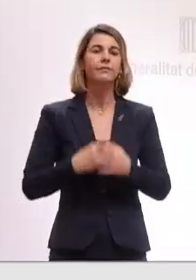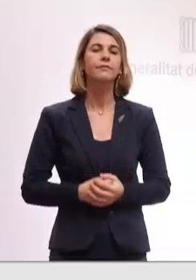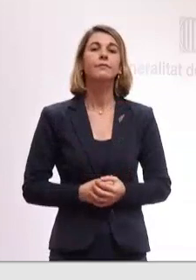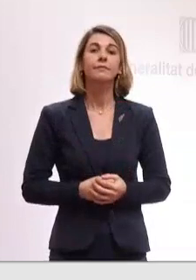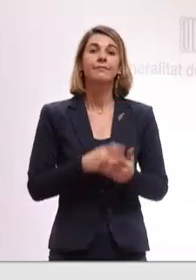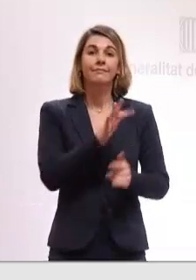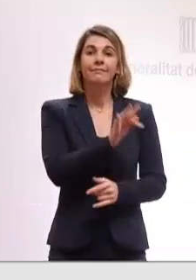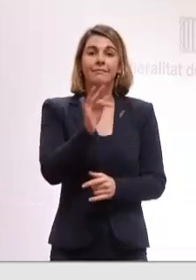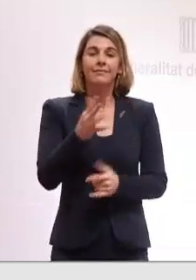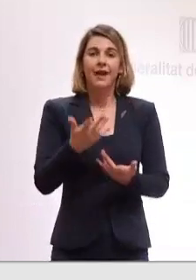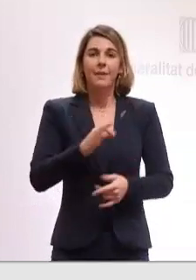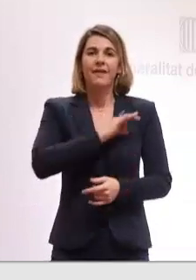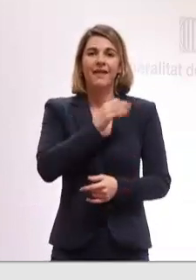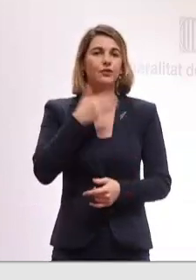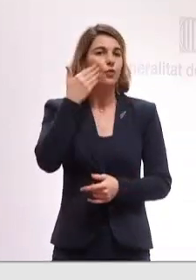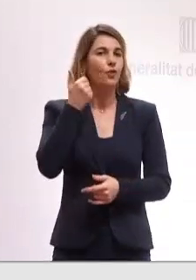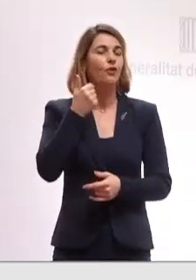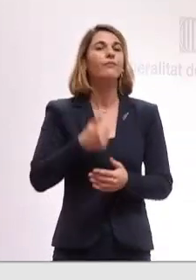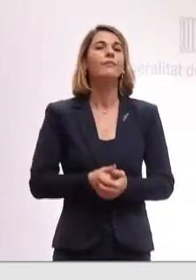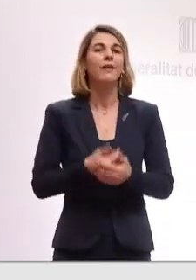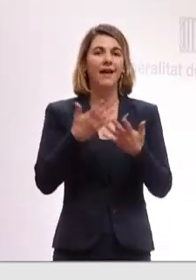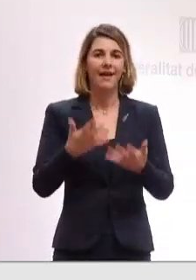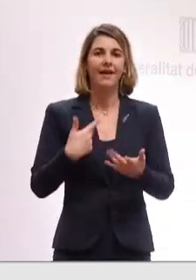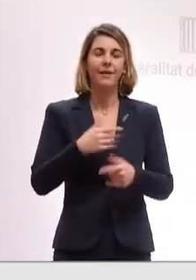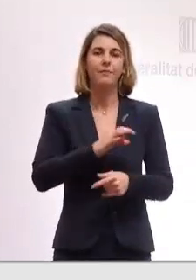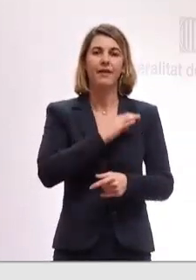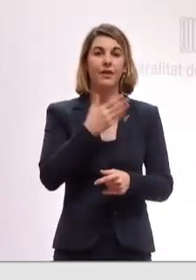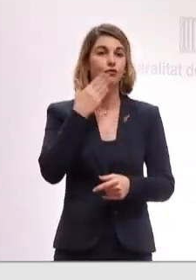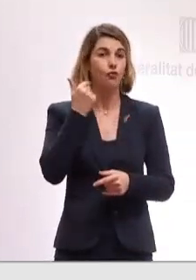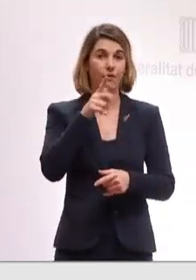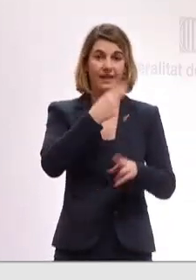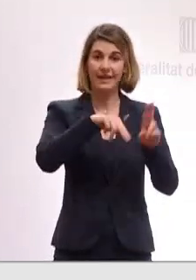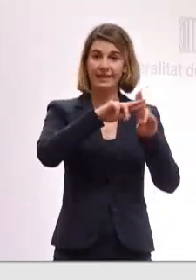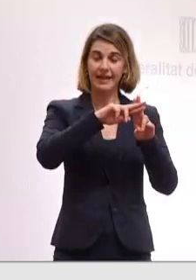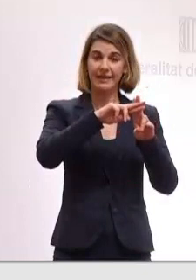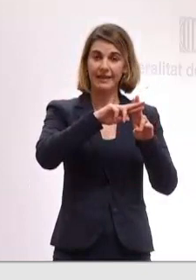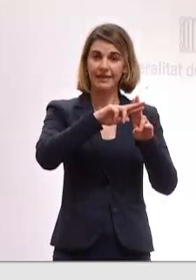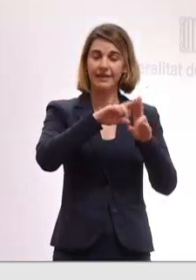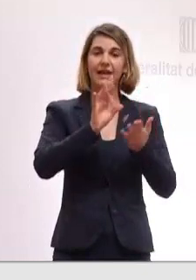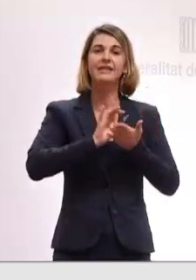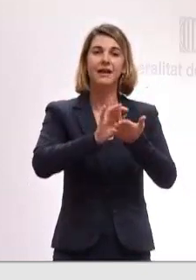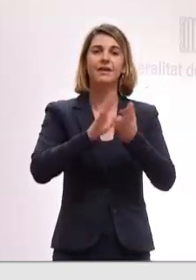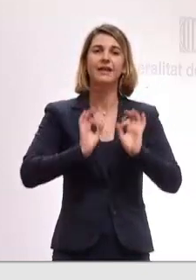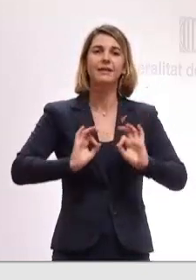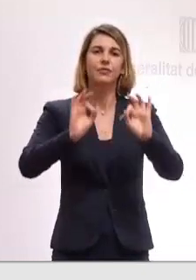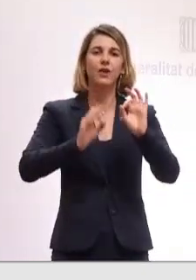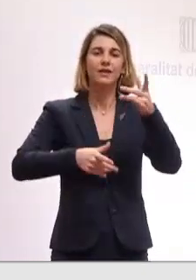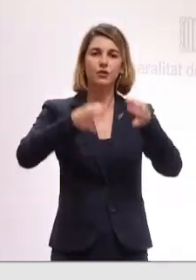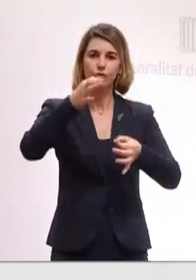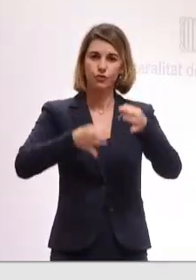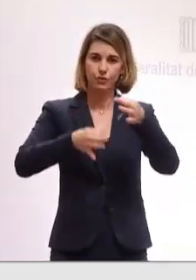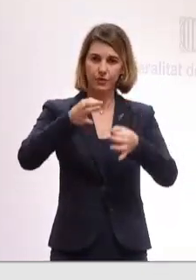Passant tot seguit a les medalles d'honor, es decideix atorgar les medalles d'honor de la Generalitat per serveis excepcionals a la